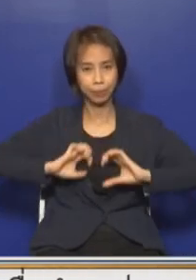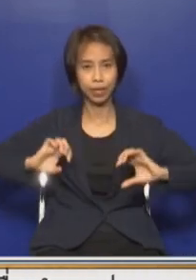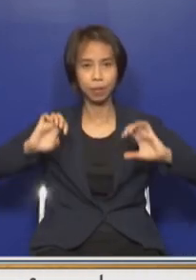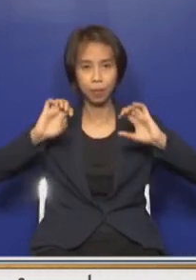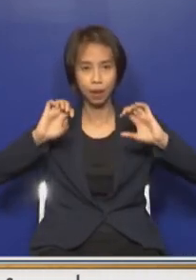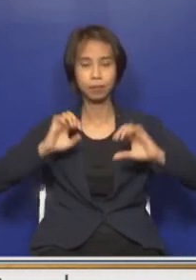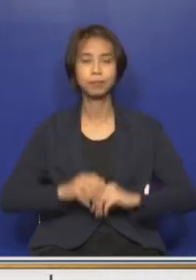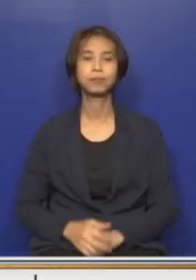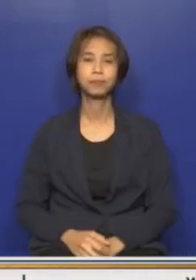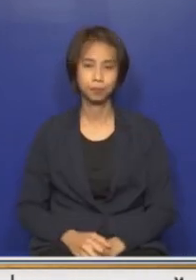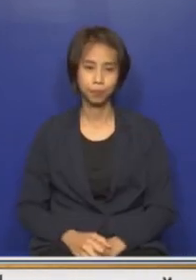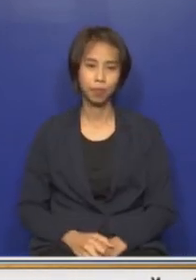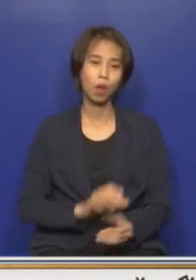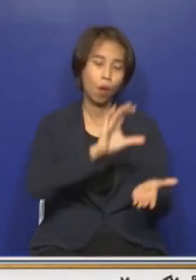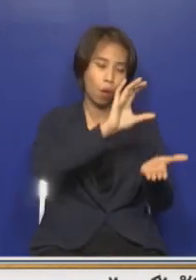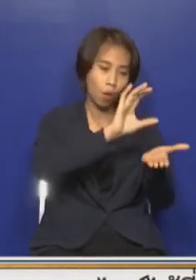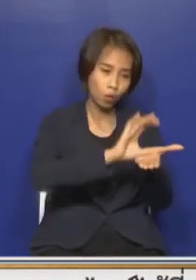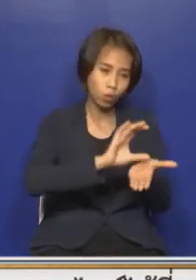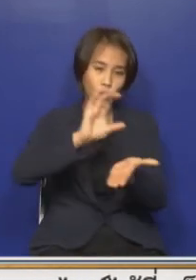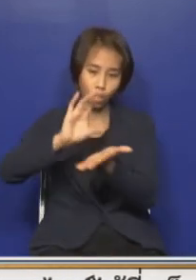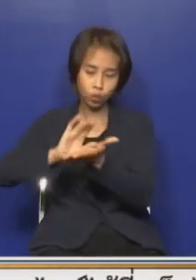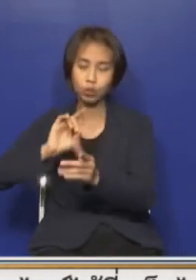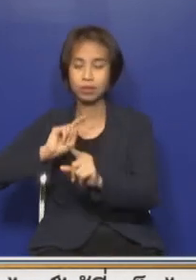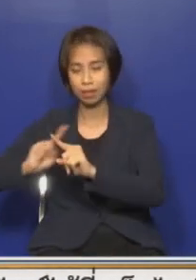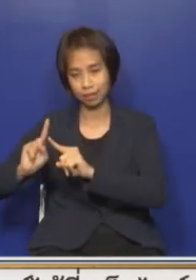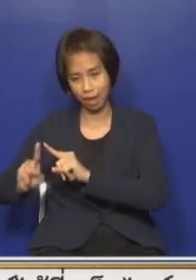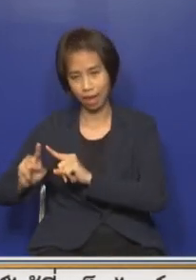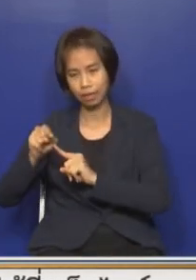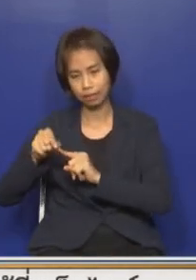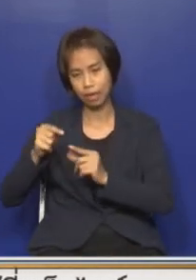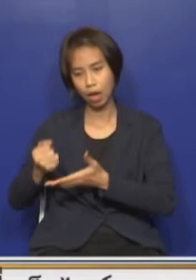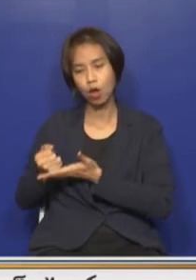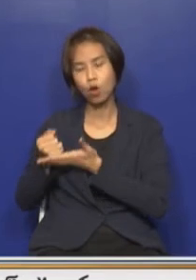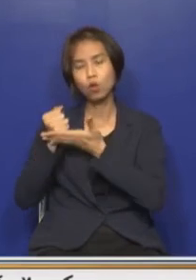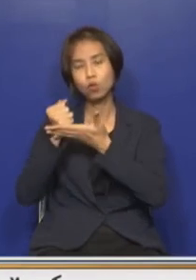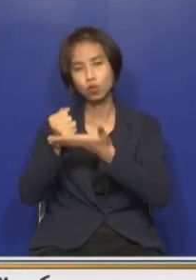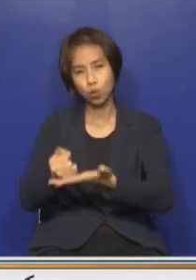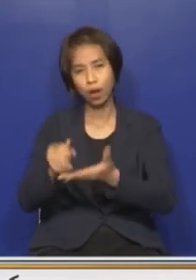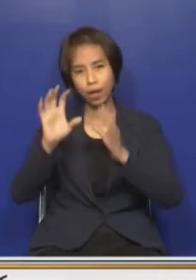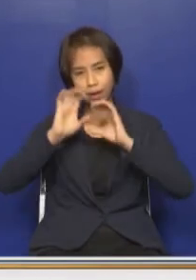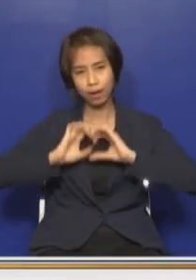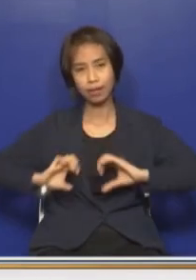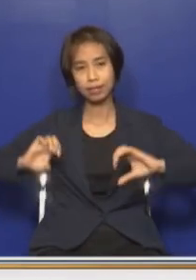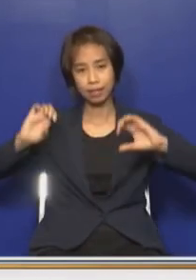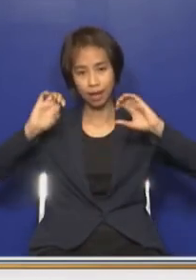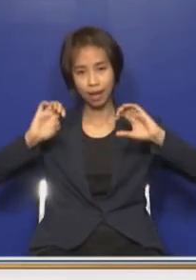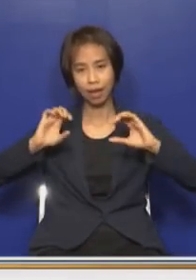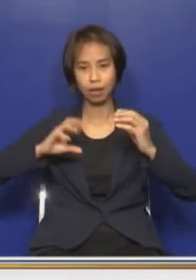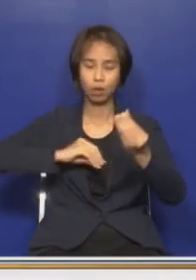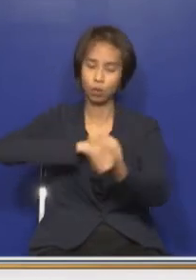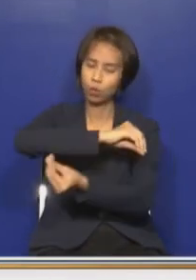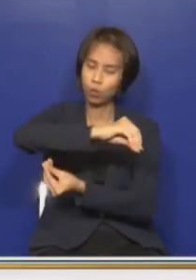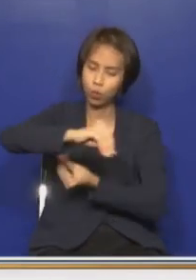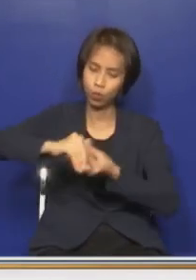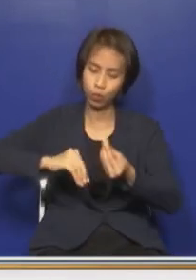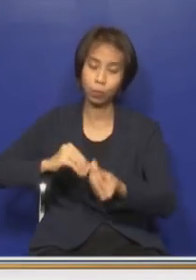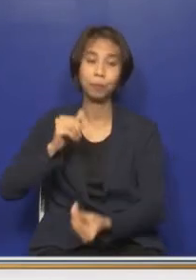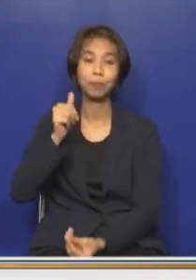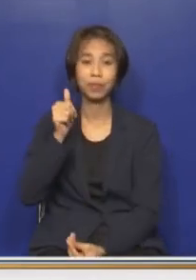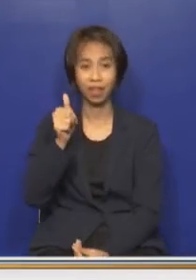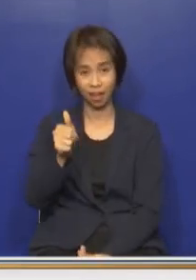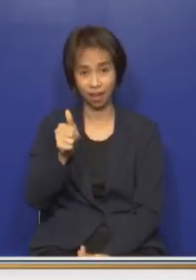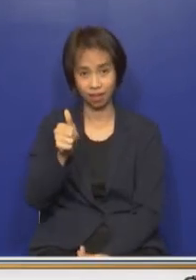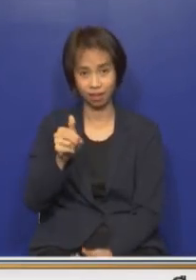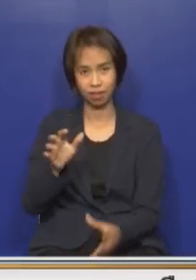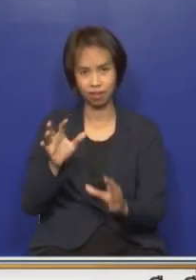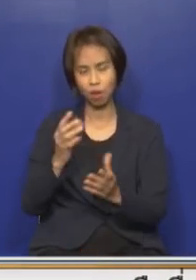ว่ากองทุนเหล่านี้จริงๆแล้วเนี่ยเป็นส่วนช่วยให้ระบบราชการเนี่ย มีความคล่องตัวนะครับไม่ต้องมา